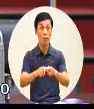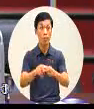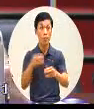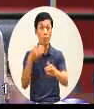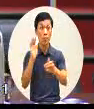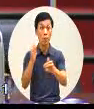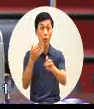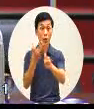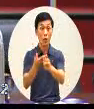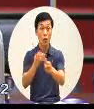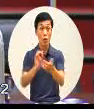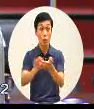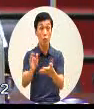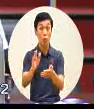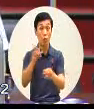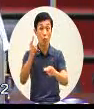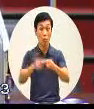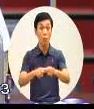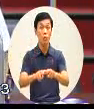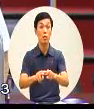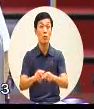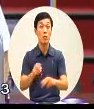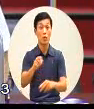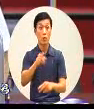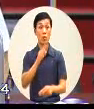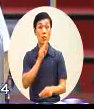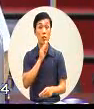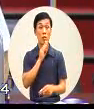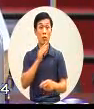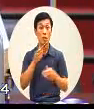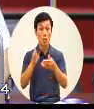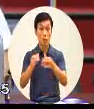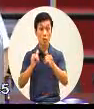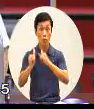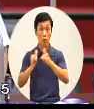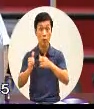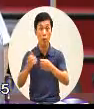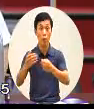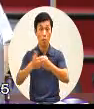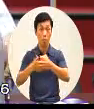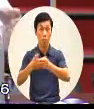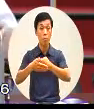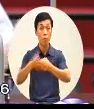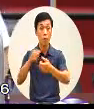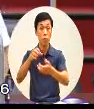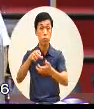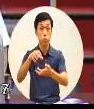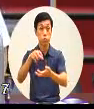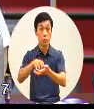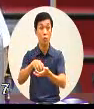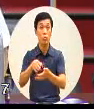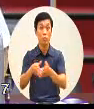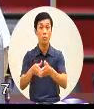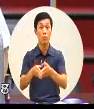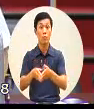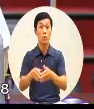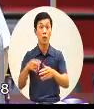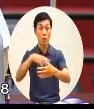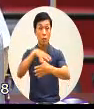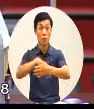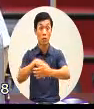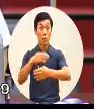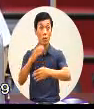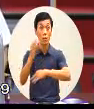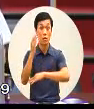用，这都合理合法嘞。迄个是保障老百姓。的财产，吼、哦，我讲财政部阿伯，